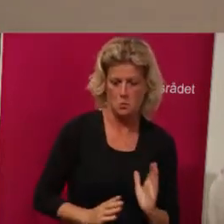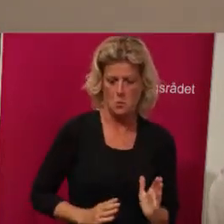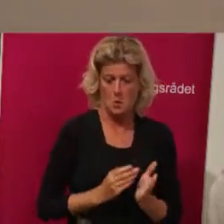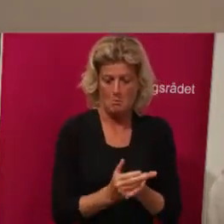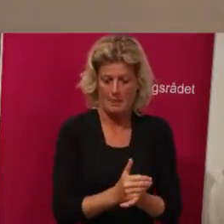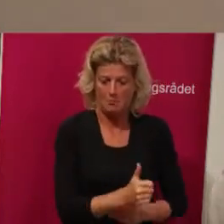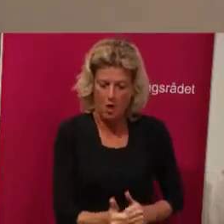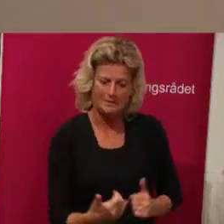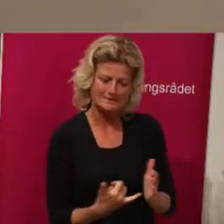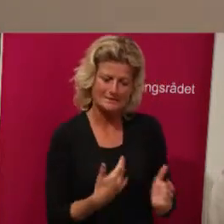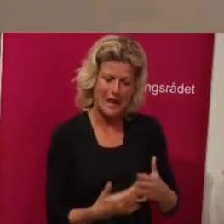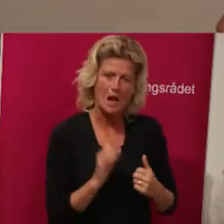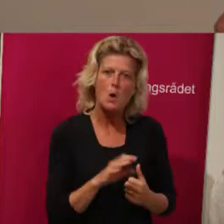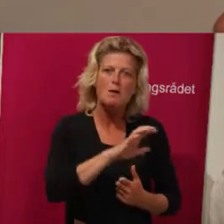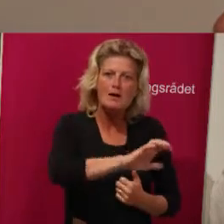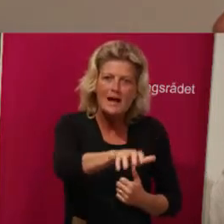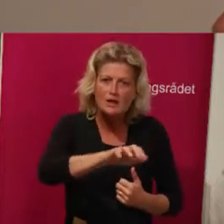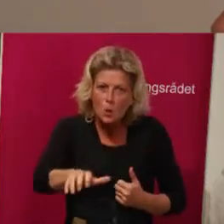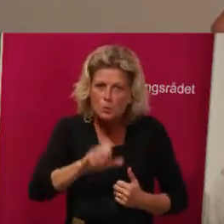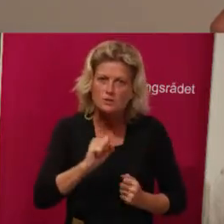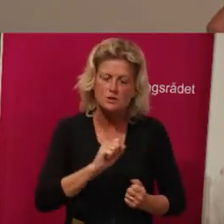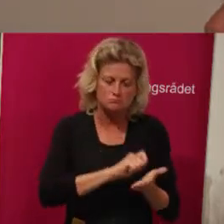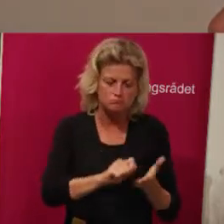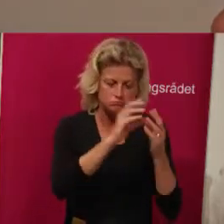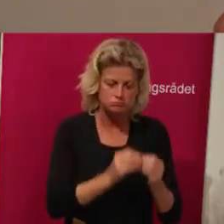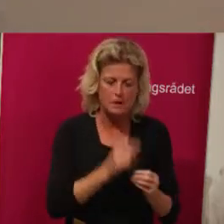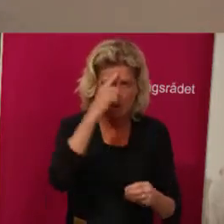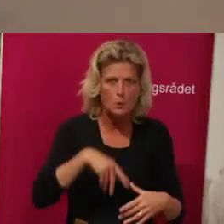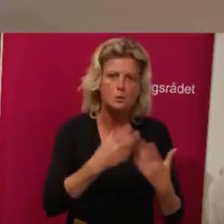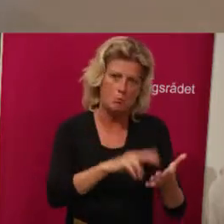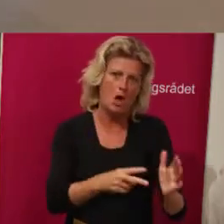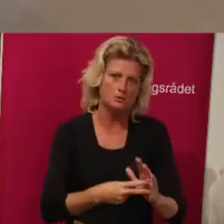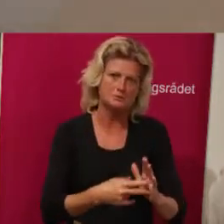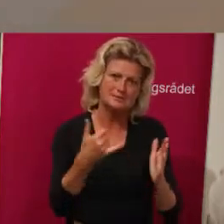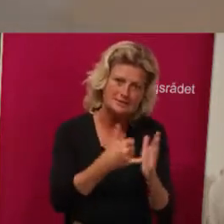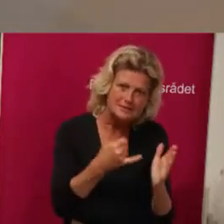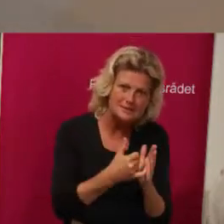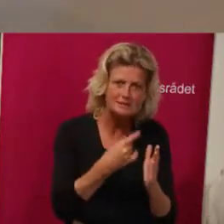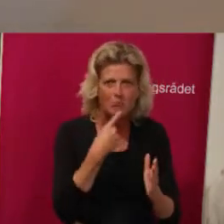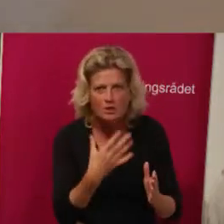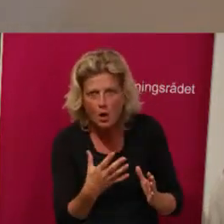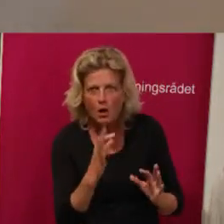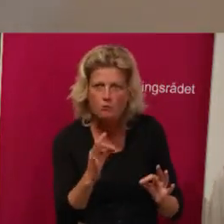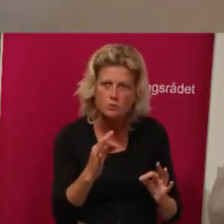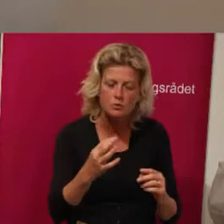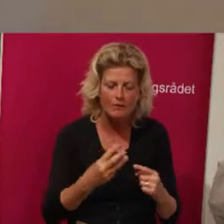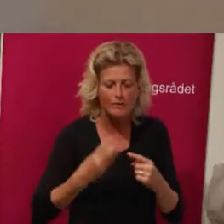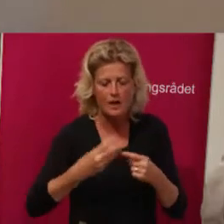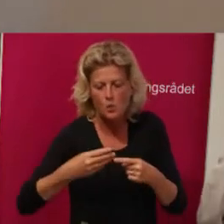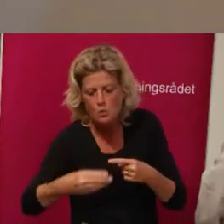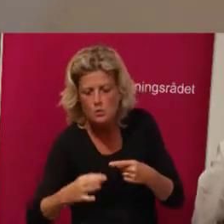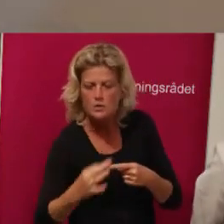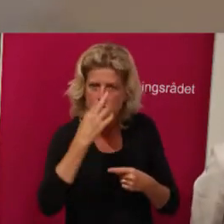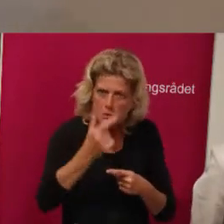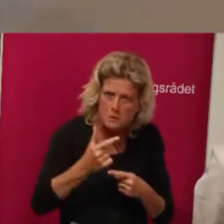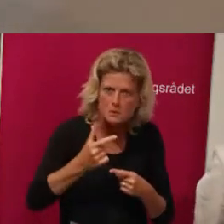man säga att det handlar om att regionerna ska skriva fram en kulturplan där man tänker sig, man målar fram på 3 års sikt ungefär